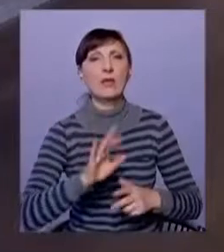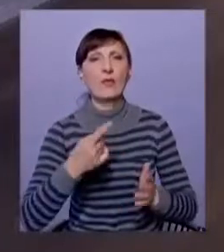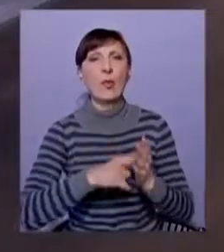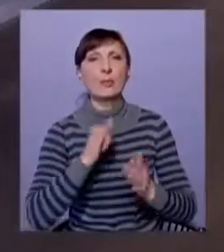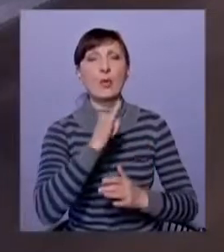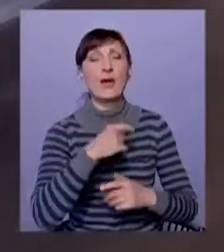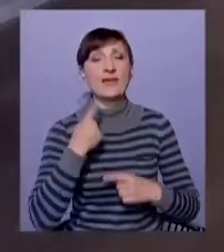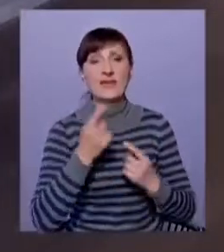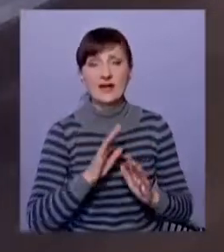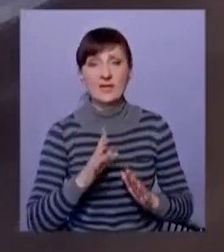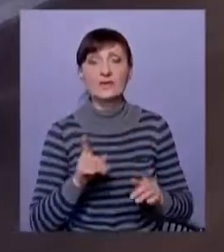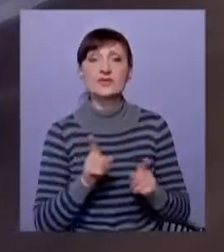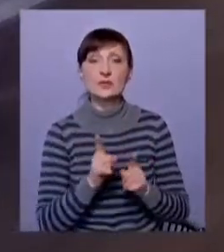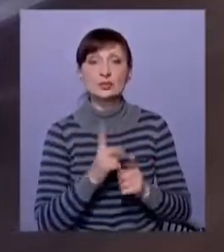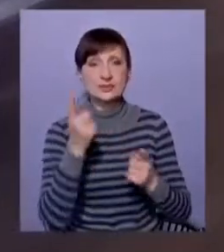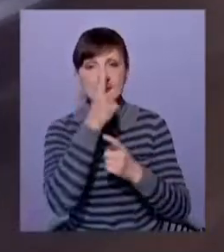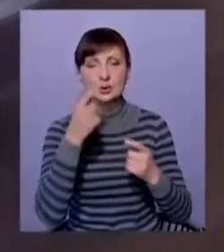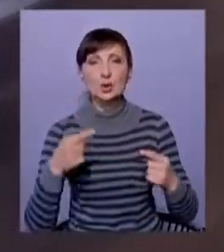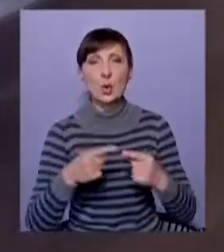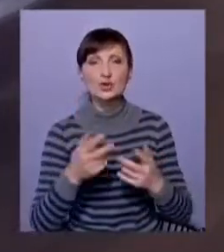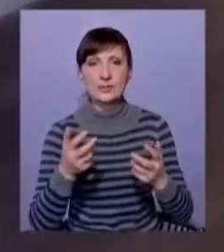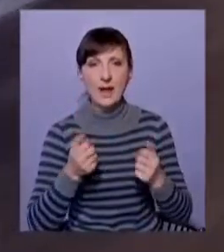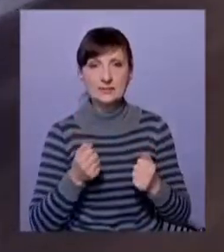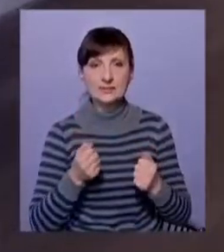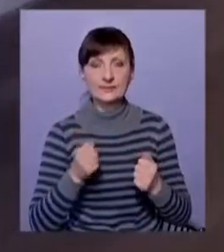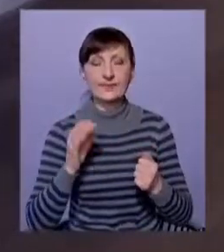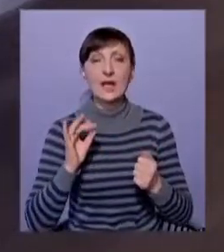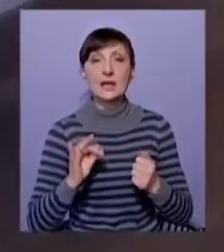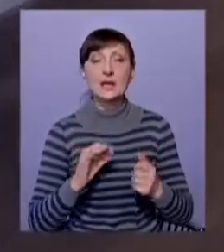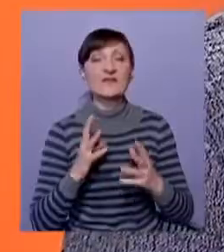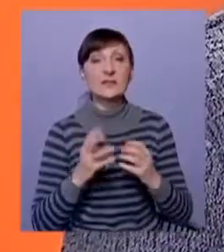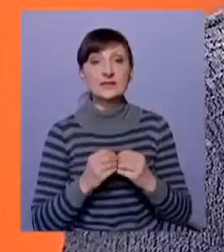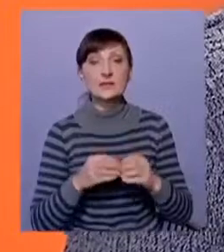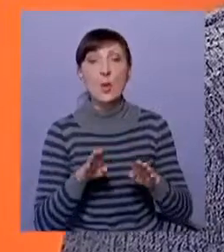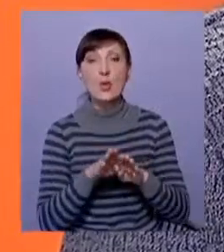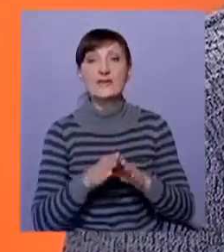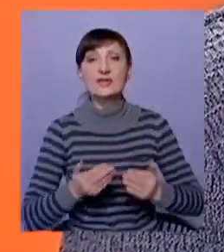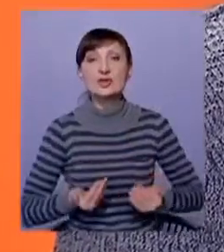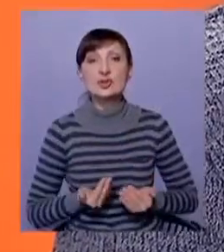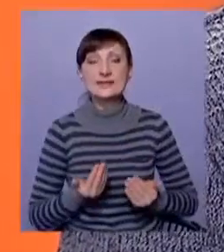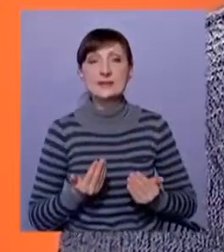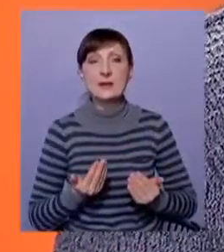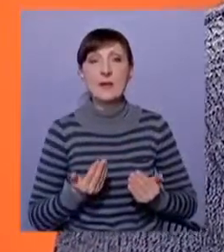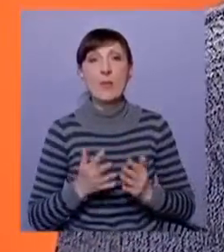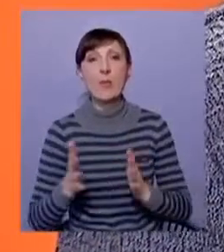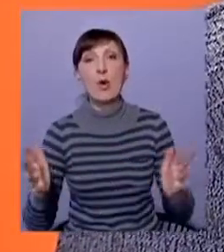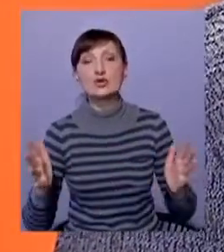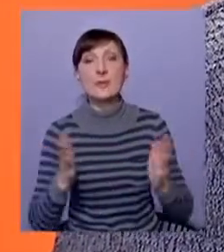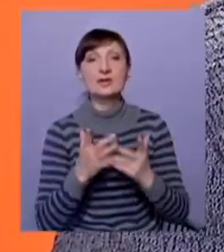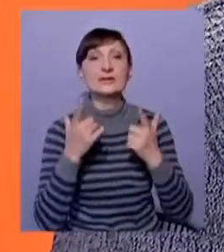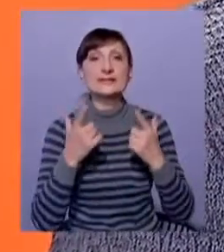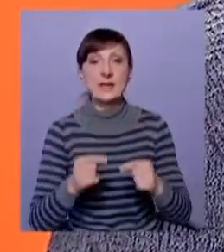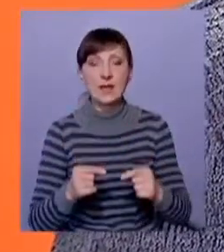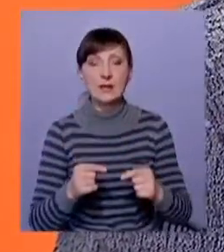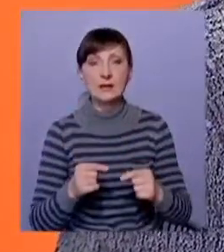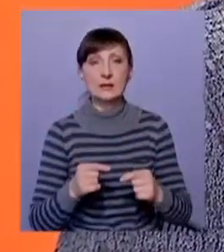как говорится, пользоваться достоверными источниками. И, в принципе, уровень продолжительности жизни, он в настоящее